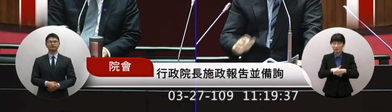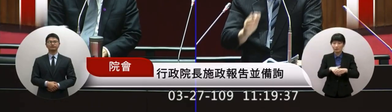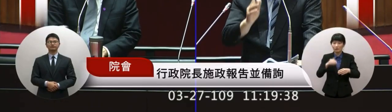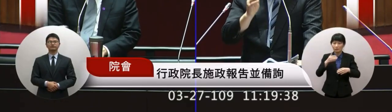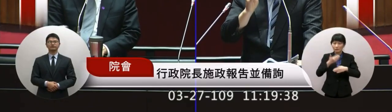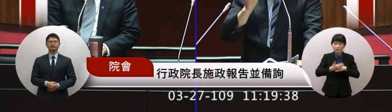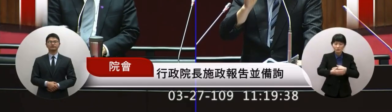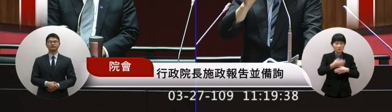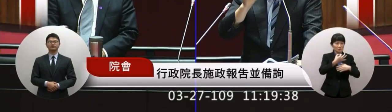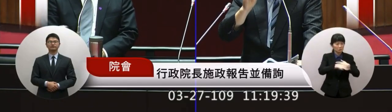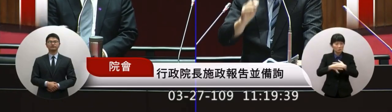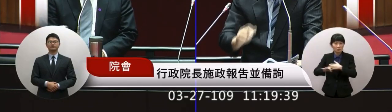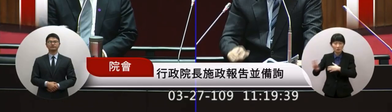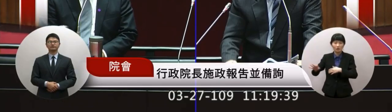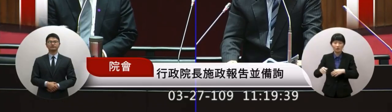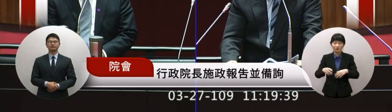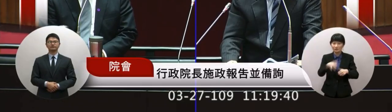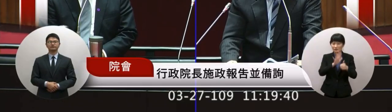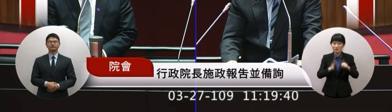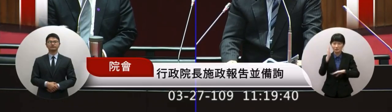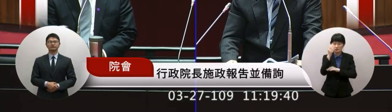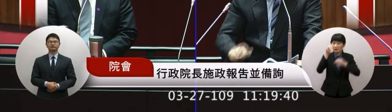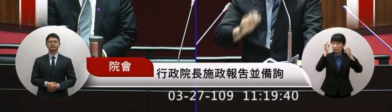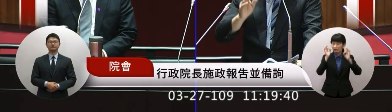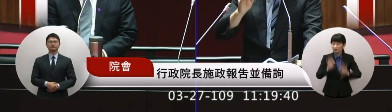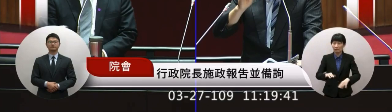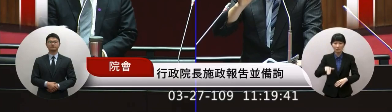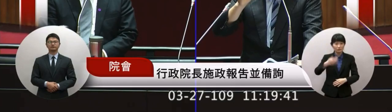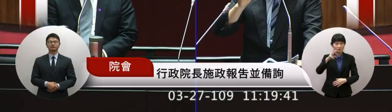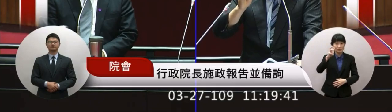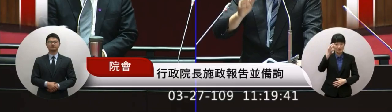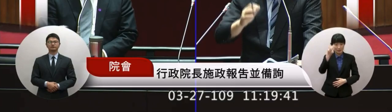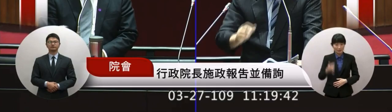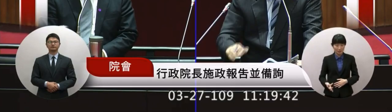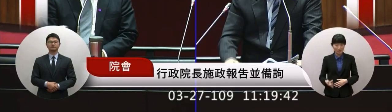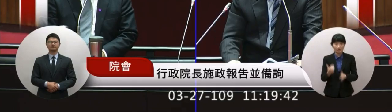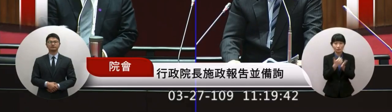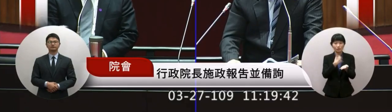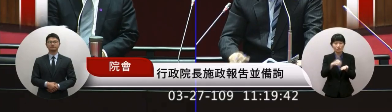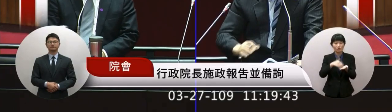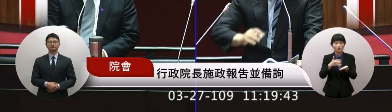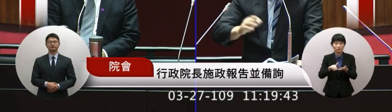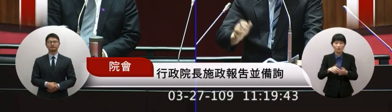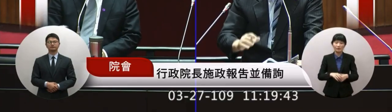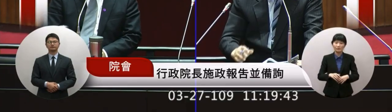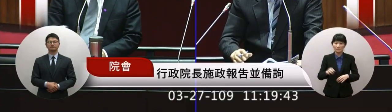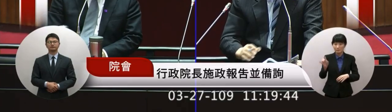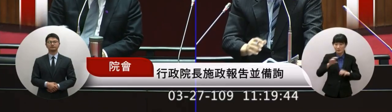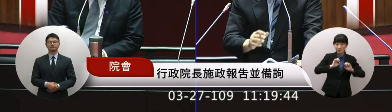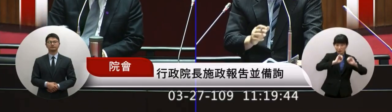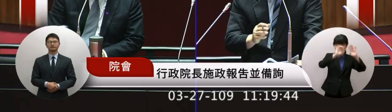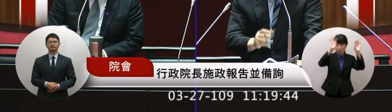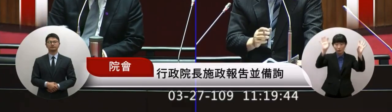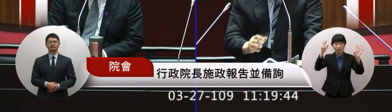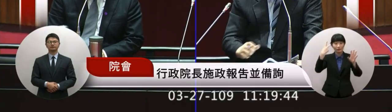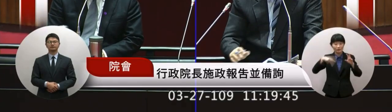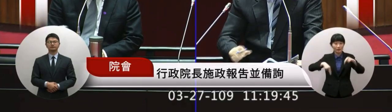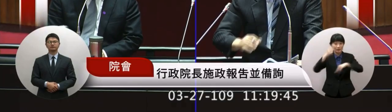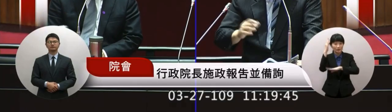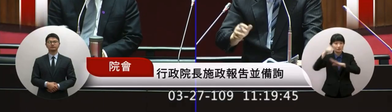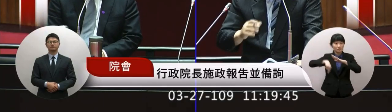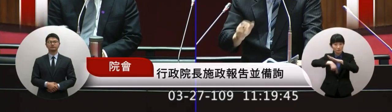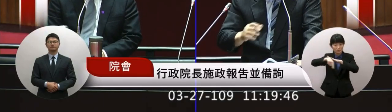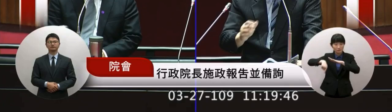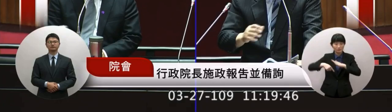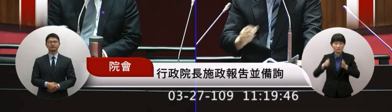失，多花了931万预算来刊登这些广告。哦，那个撤销行政院修正